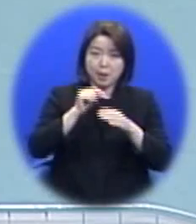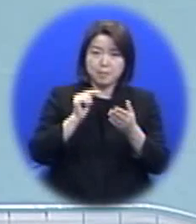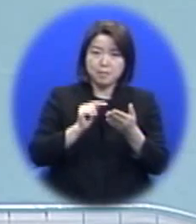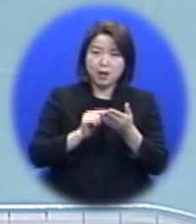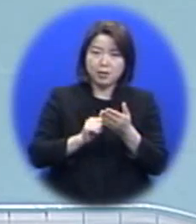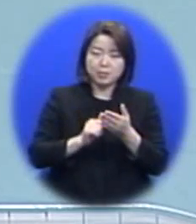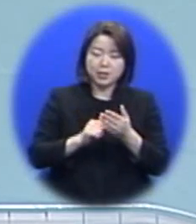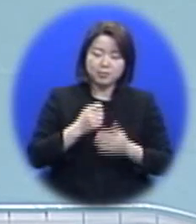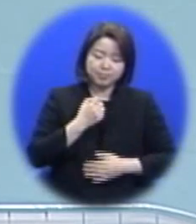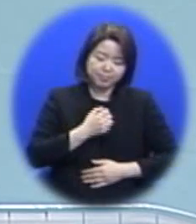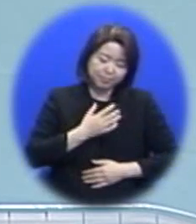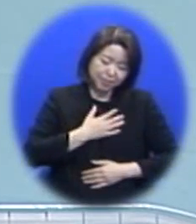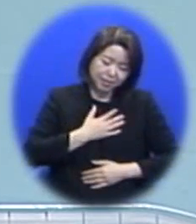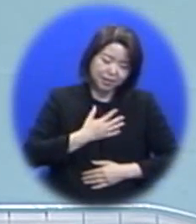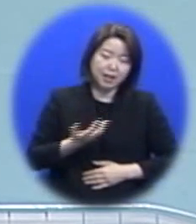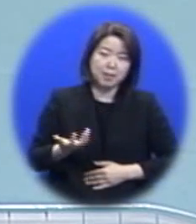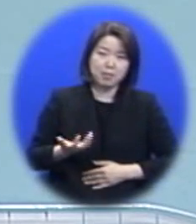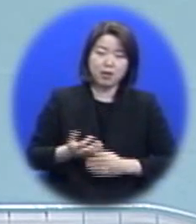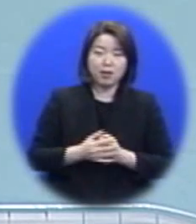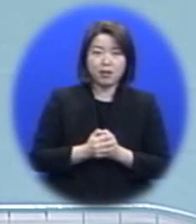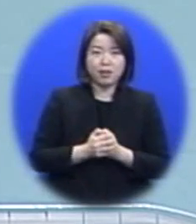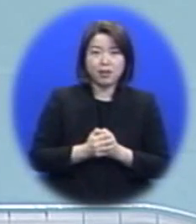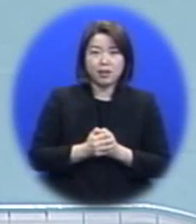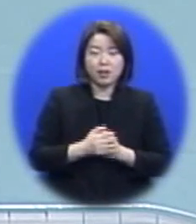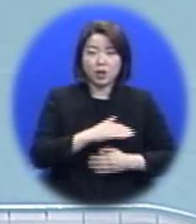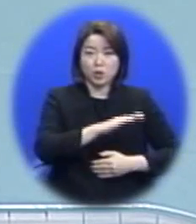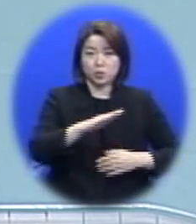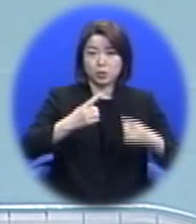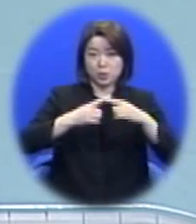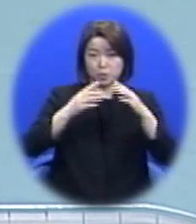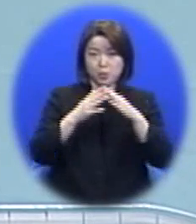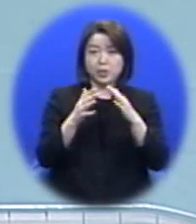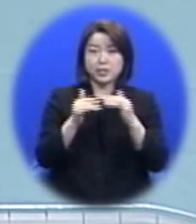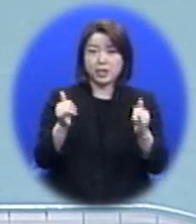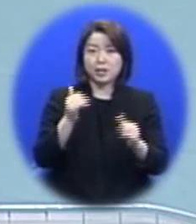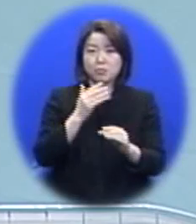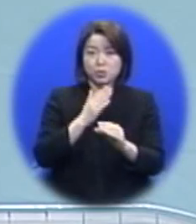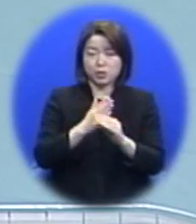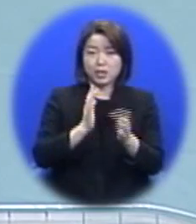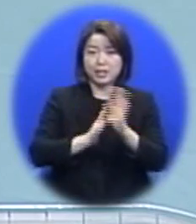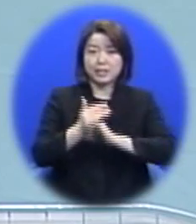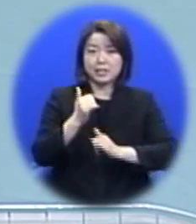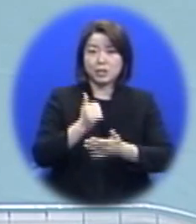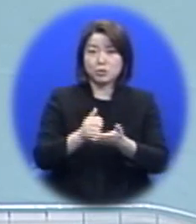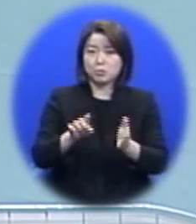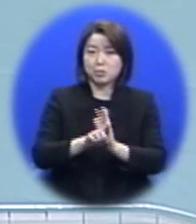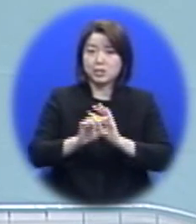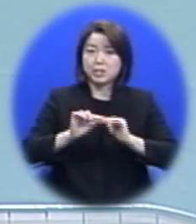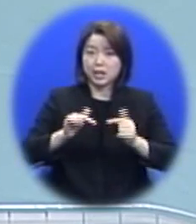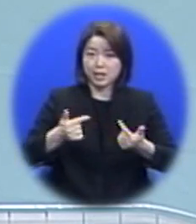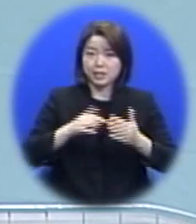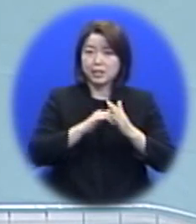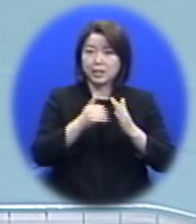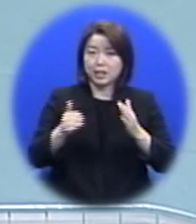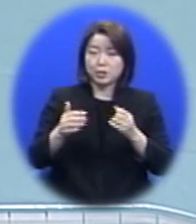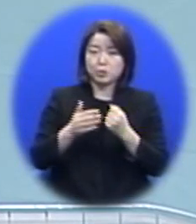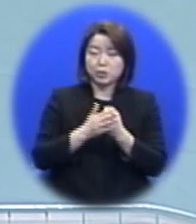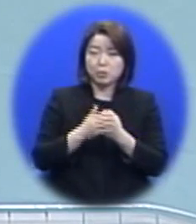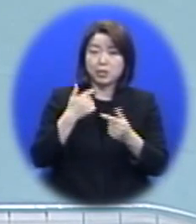먹먹하더라고요. 우리 교우들 중에는 예수 믿지 않는 가족들 때문에 겪는